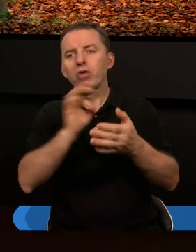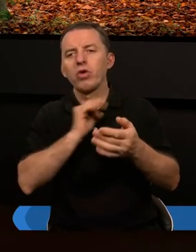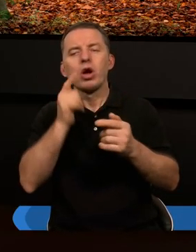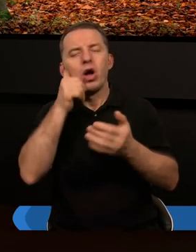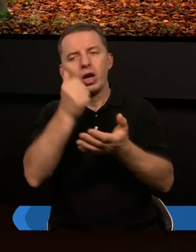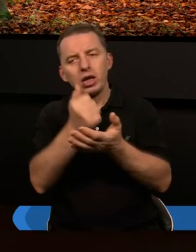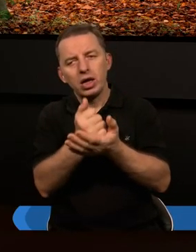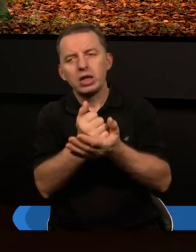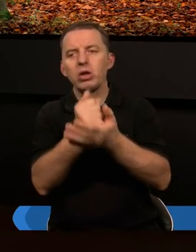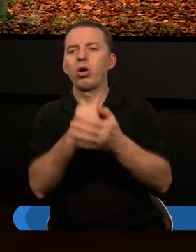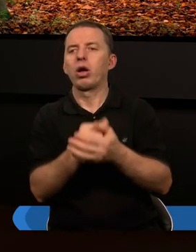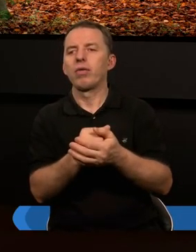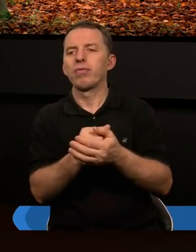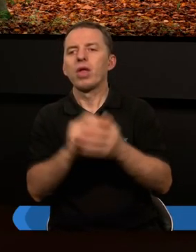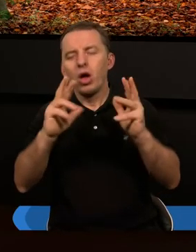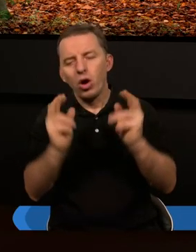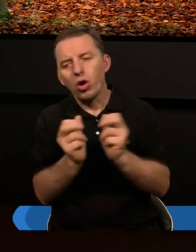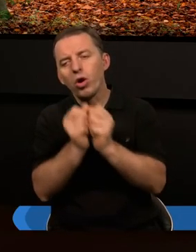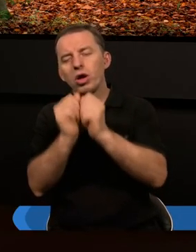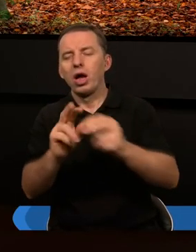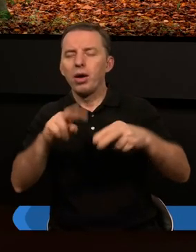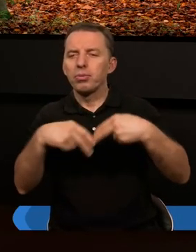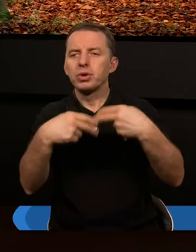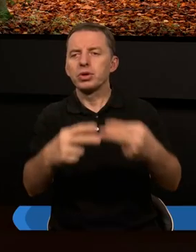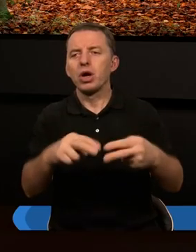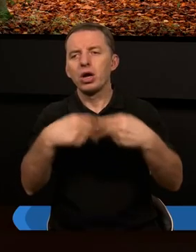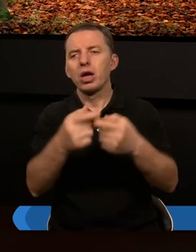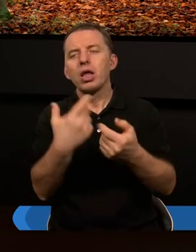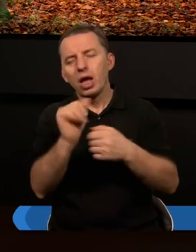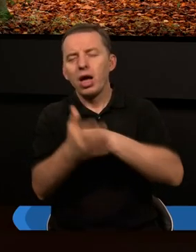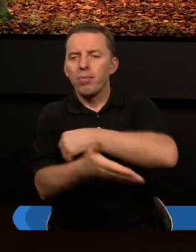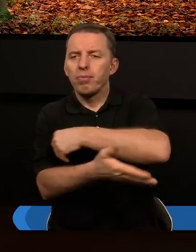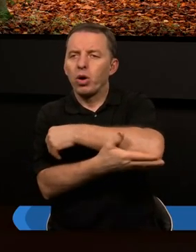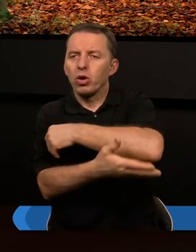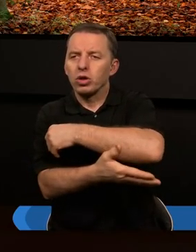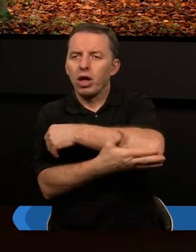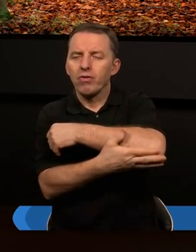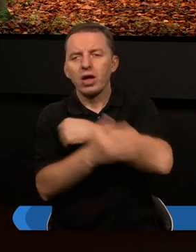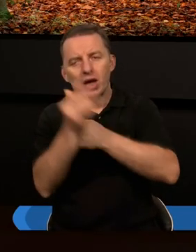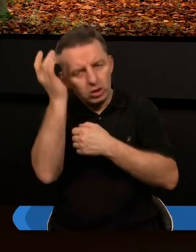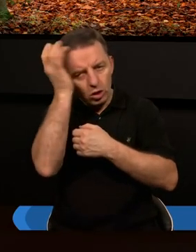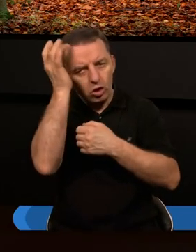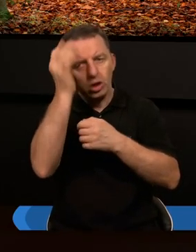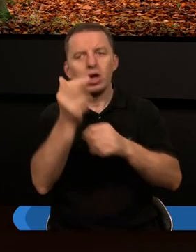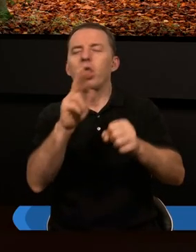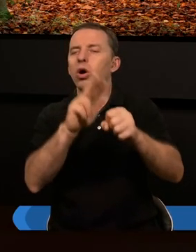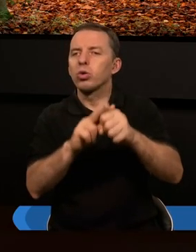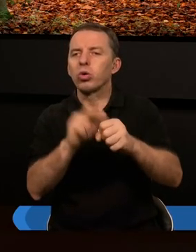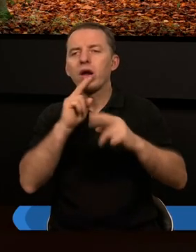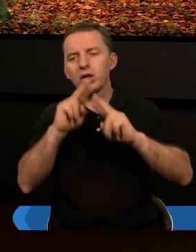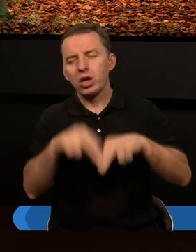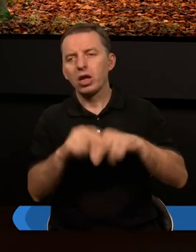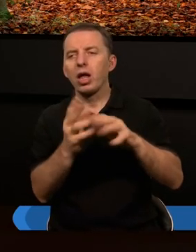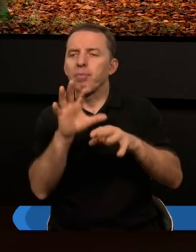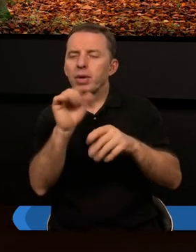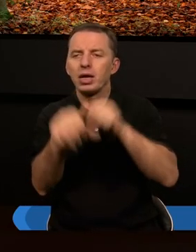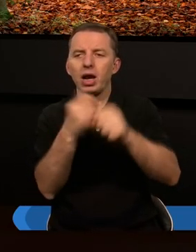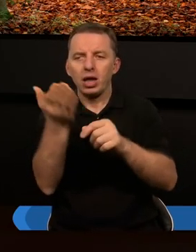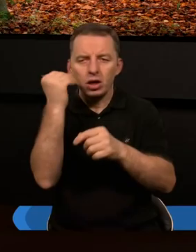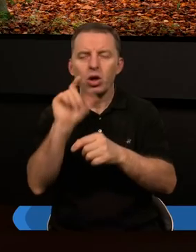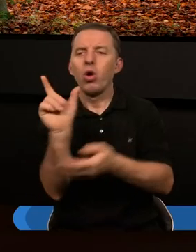listu odkrywał czy przekazywał nam o takich podstawowych doktrynach, które zresztą 500 lat